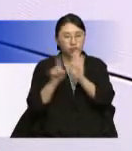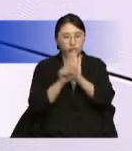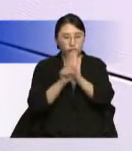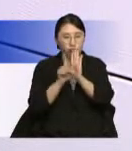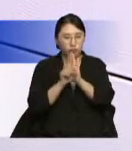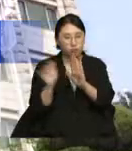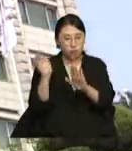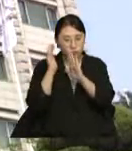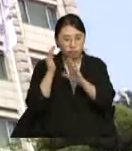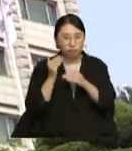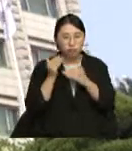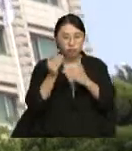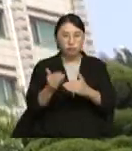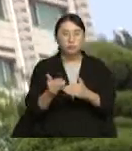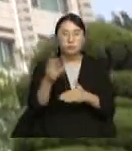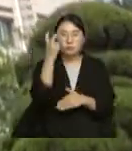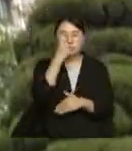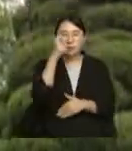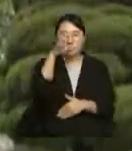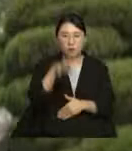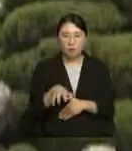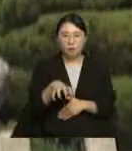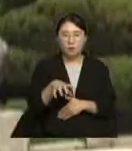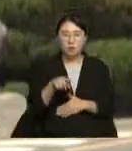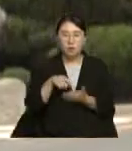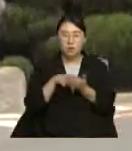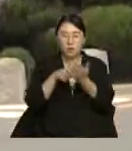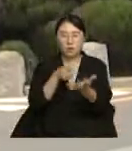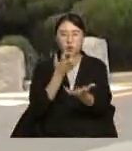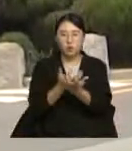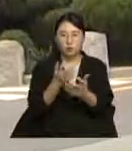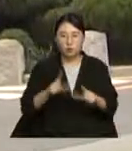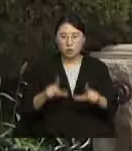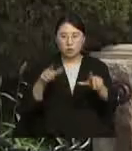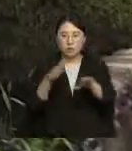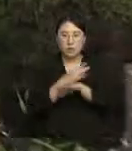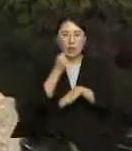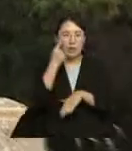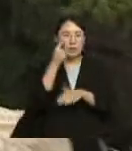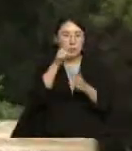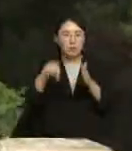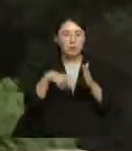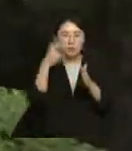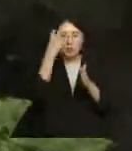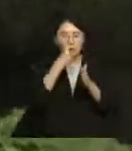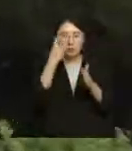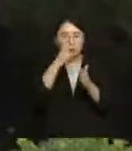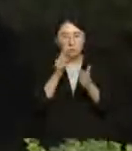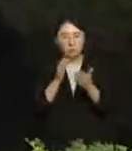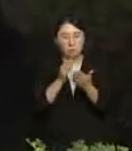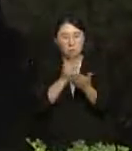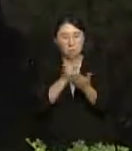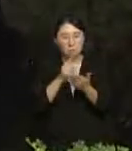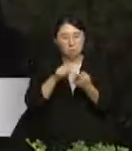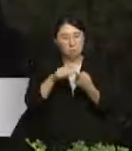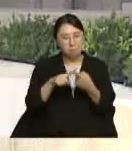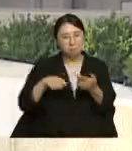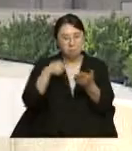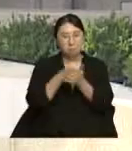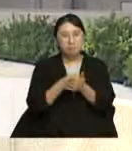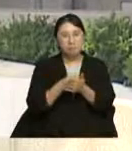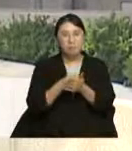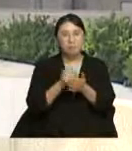절차를 거쳤기 때문에 한편 감사원은 감사 청구서가 접수된 날부터 한 달 이내에 감사 여부를 결정하게 됩니다.